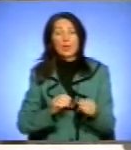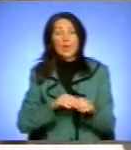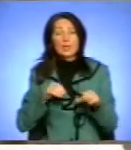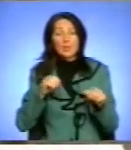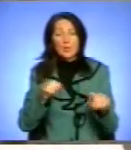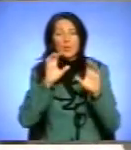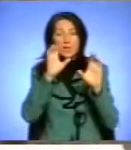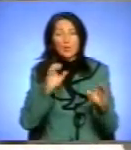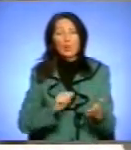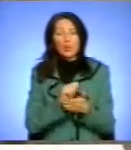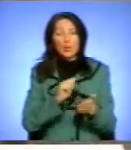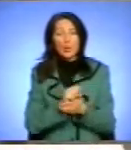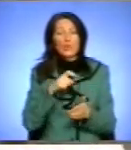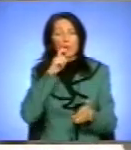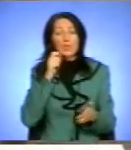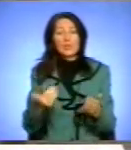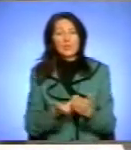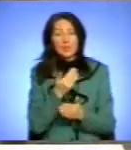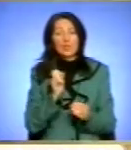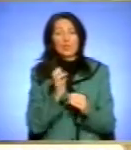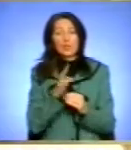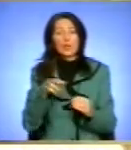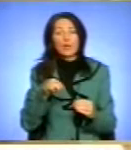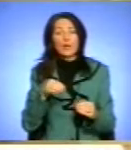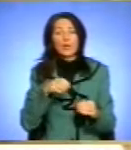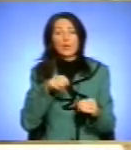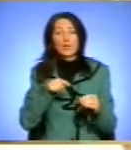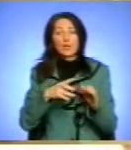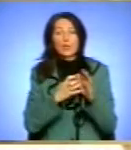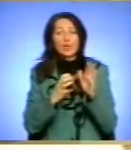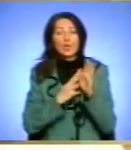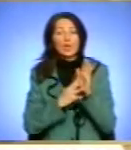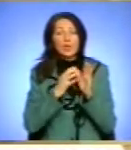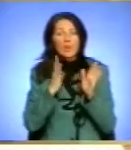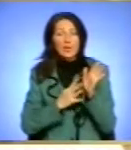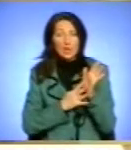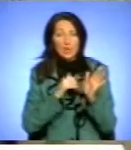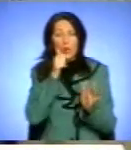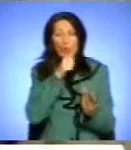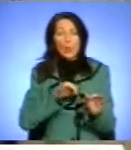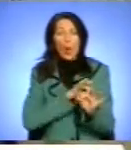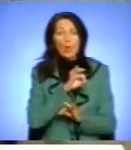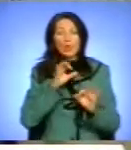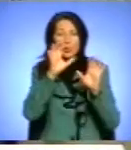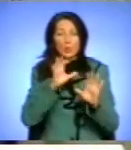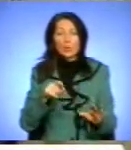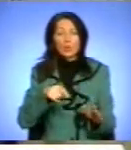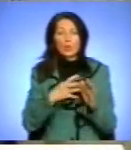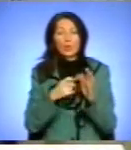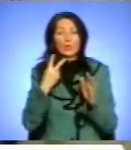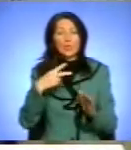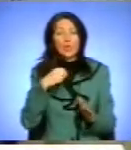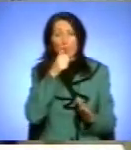українських вістях від 14 травня 1919 року. Проект Конституції 1920 року, який розробив